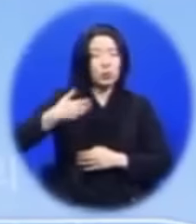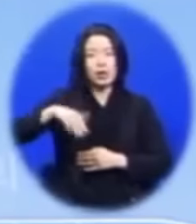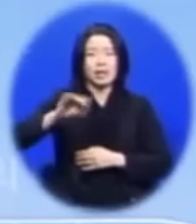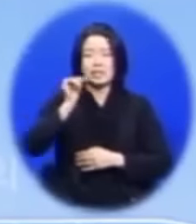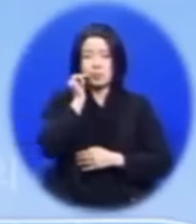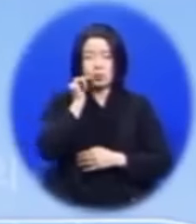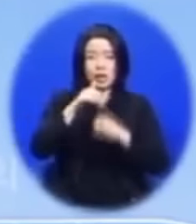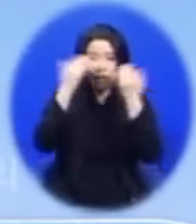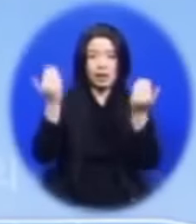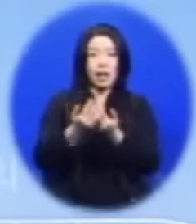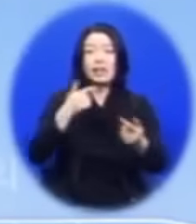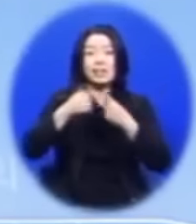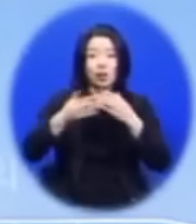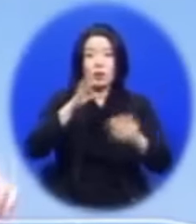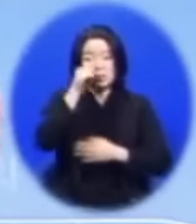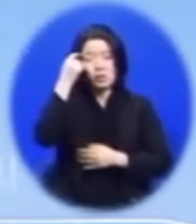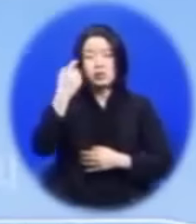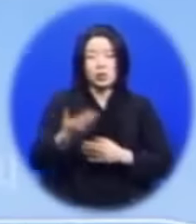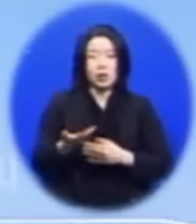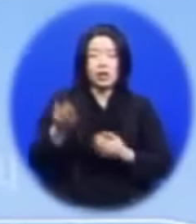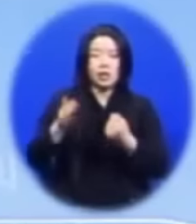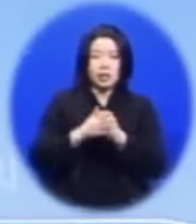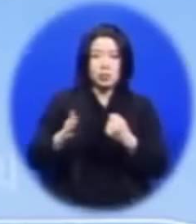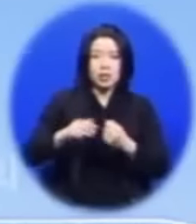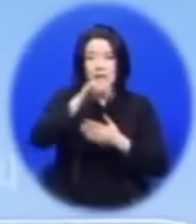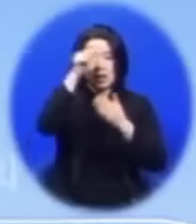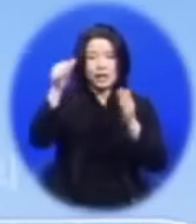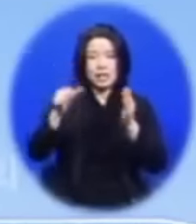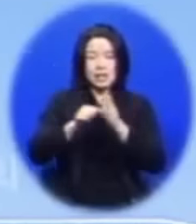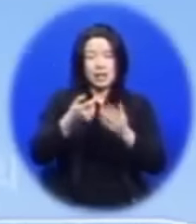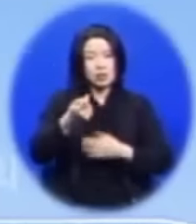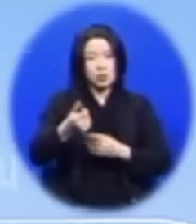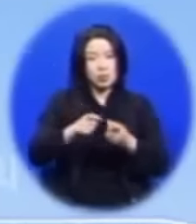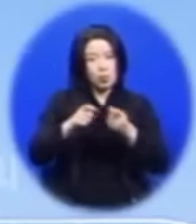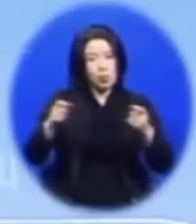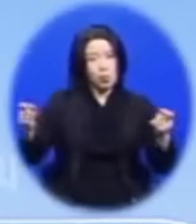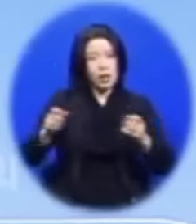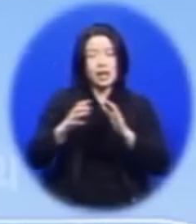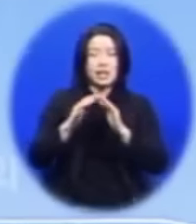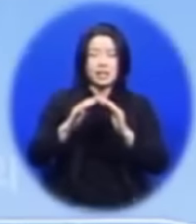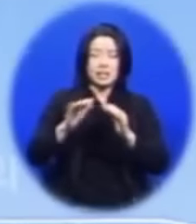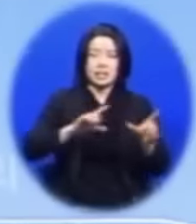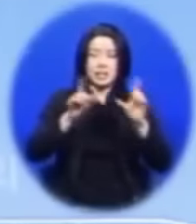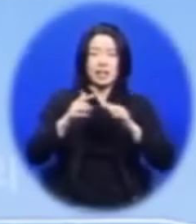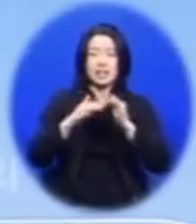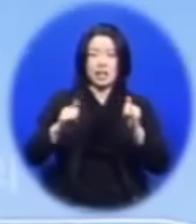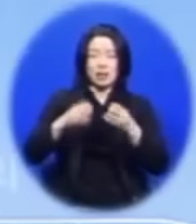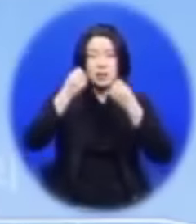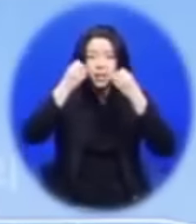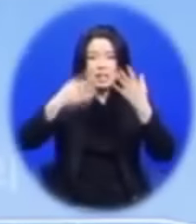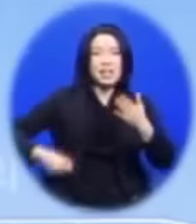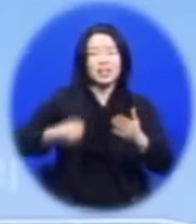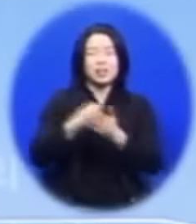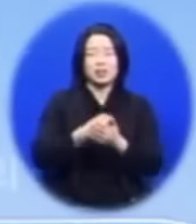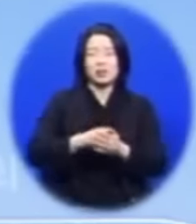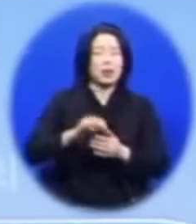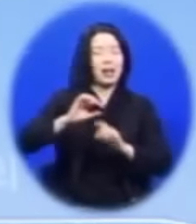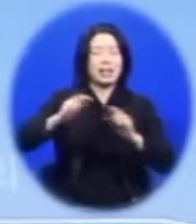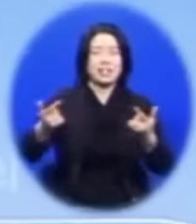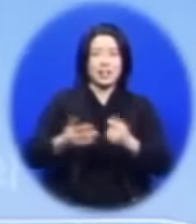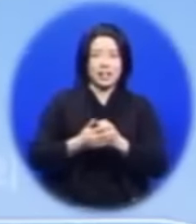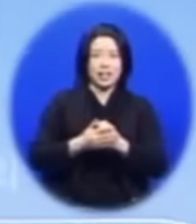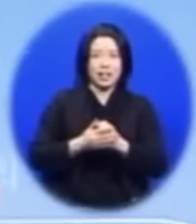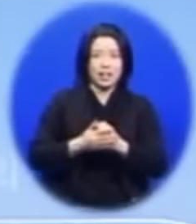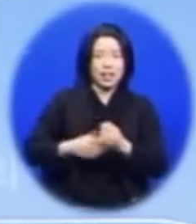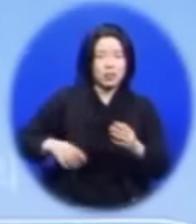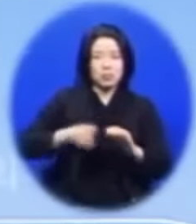경험해 보셨잖아요 산 분들은 새해 결심도 안 해요 어차피 못 지킬 거 그죠